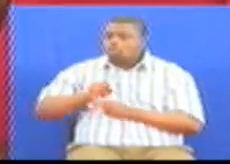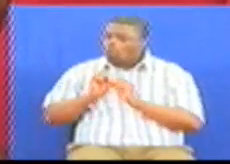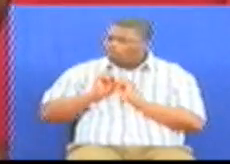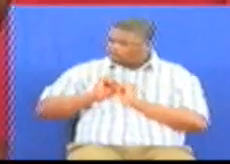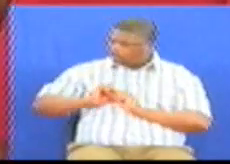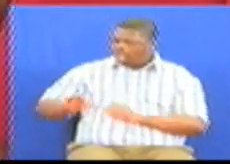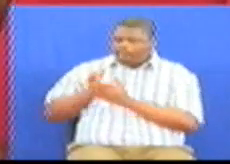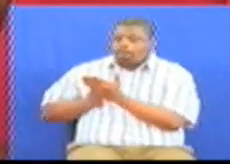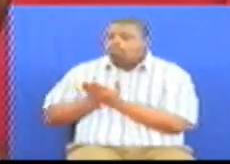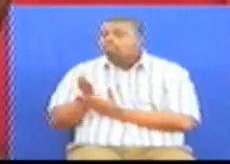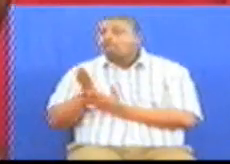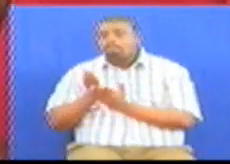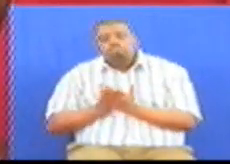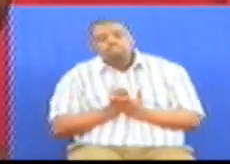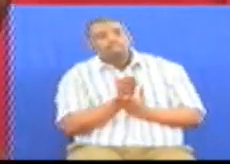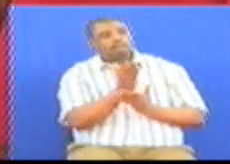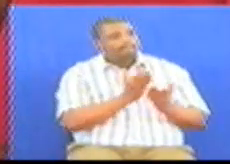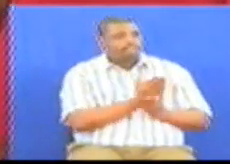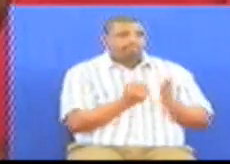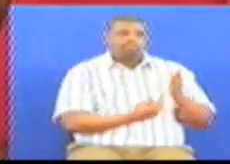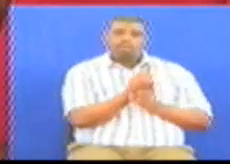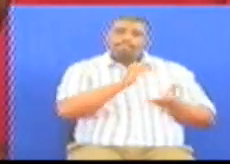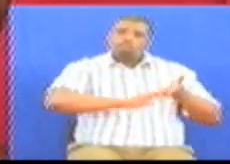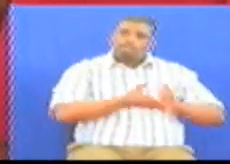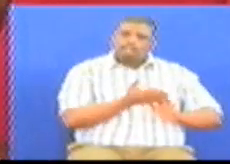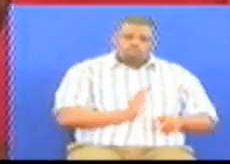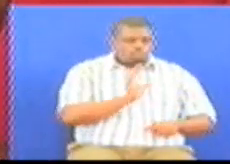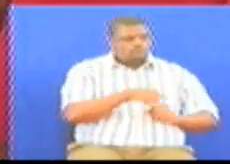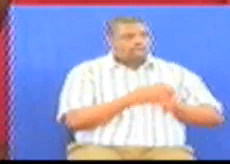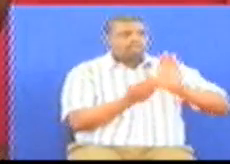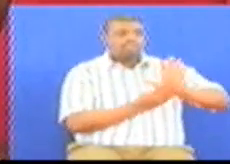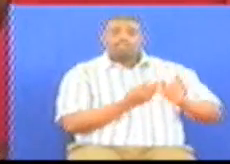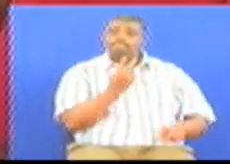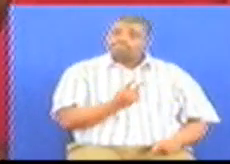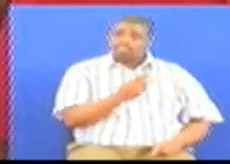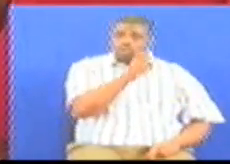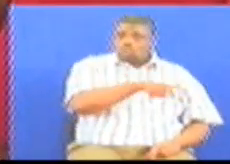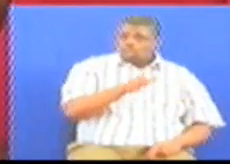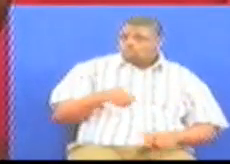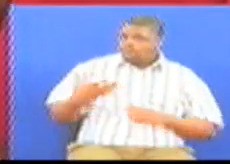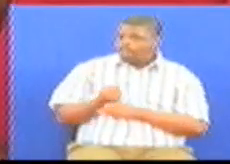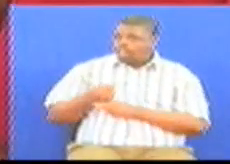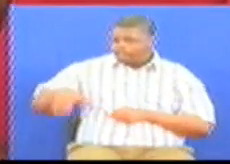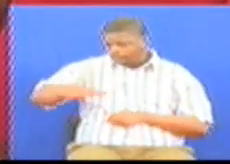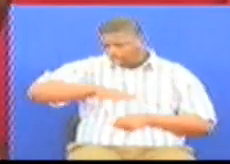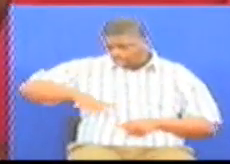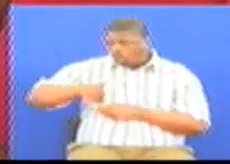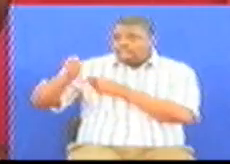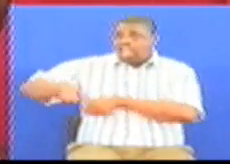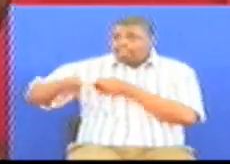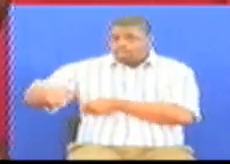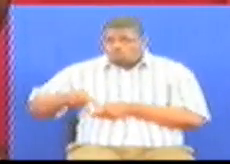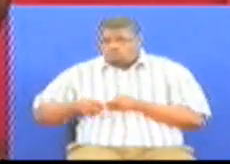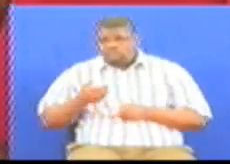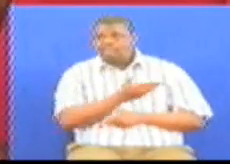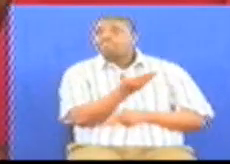wa makubaliano ya mwaka 92, na hatimaye wananchi watapata maeneo ya kilimo na maeneo